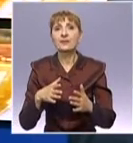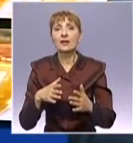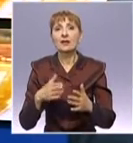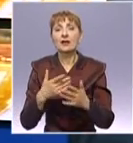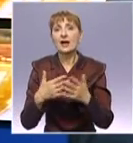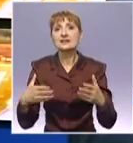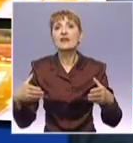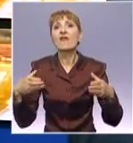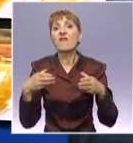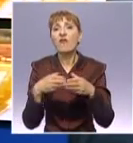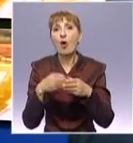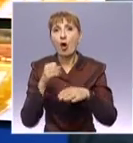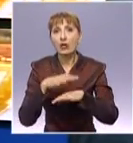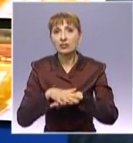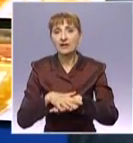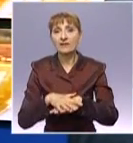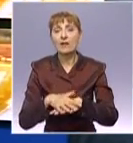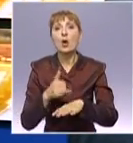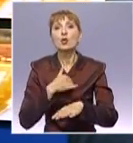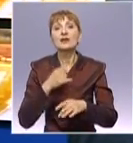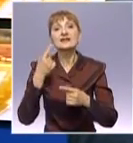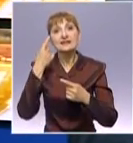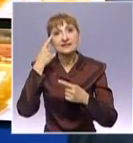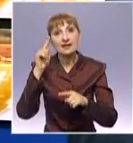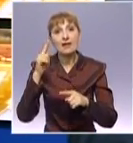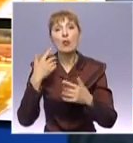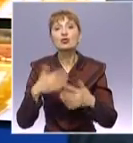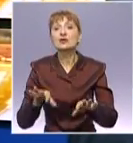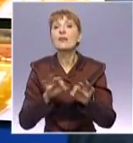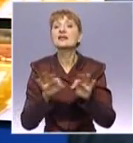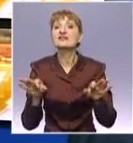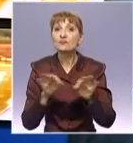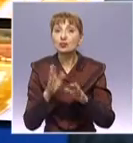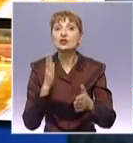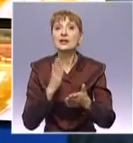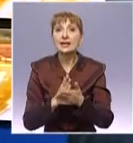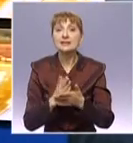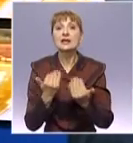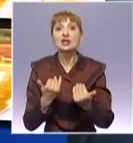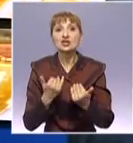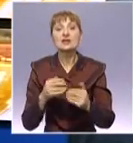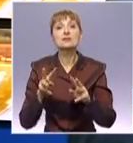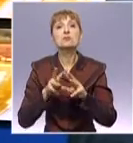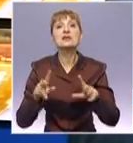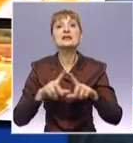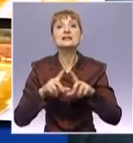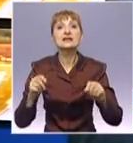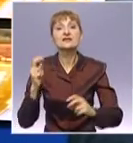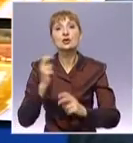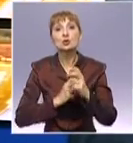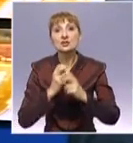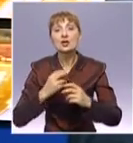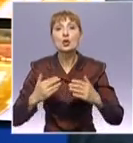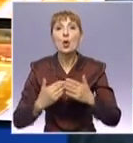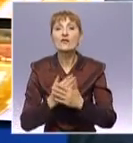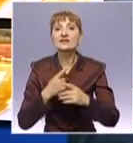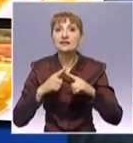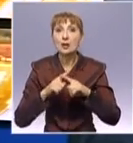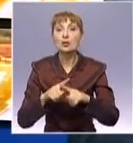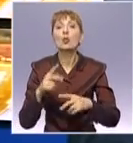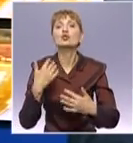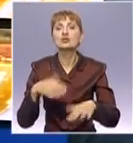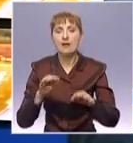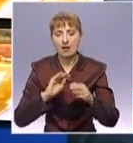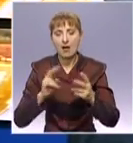венчурных фондов. То есть у нас это идеи мы все озвучили, и они сейчас, соответственно, Министерством индустрии и новых технологий обрабатываются.